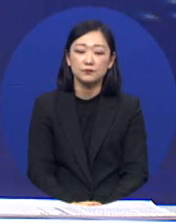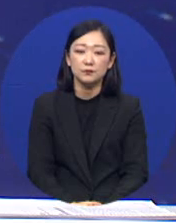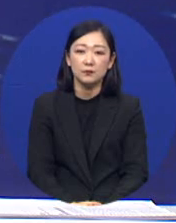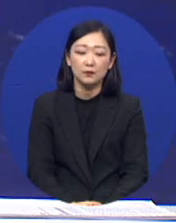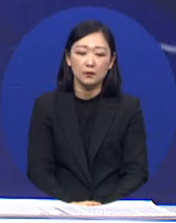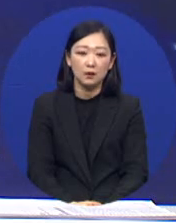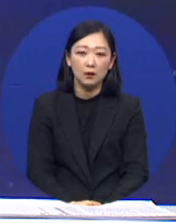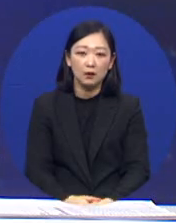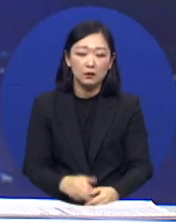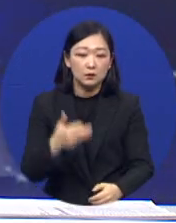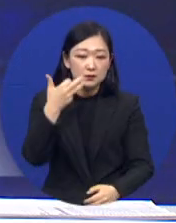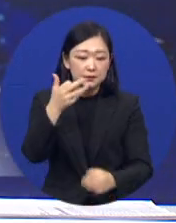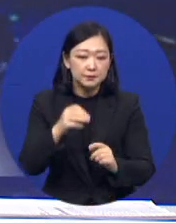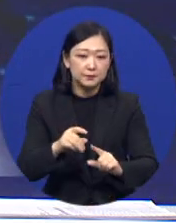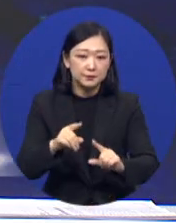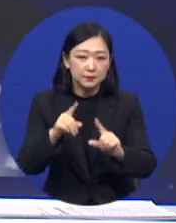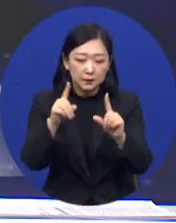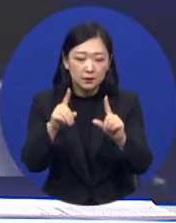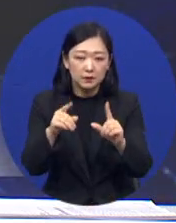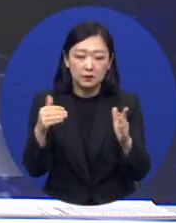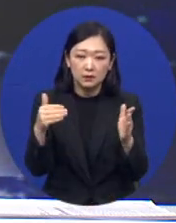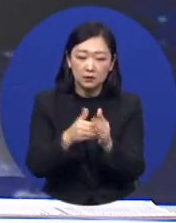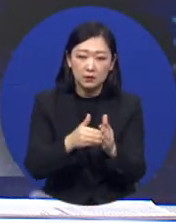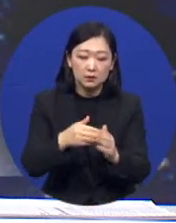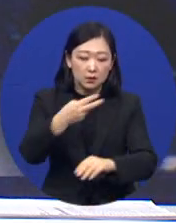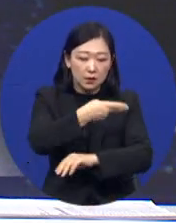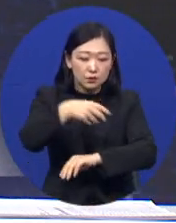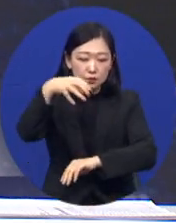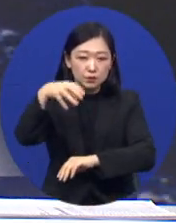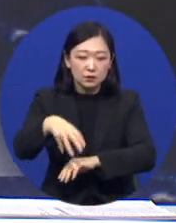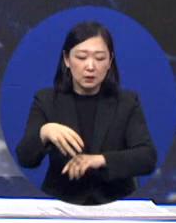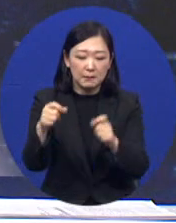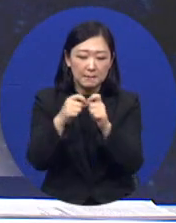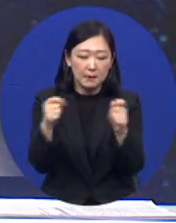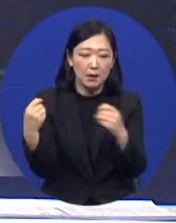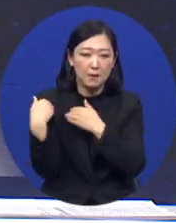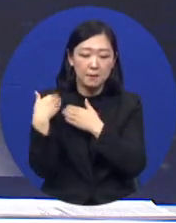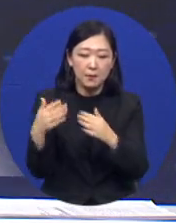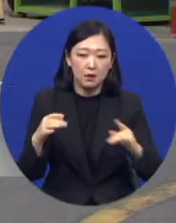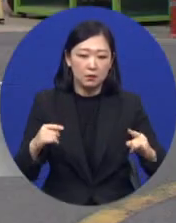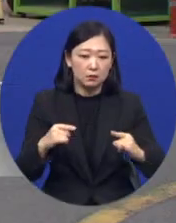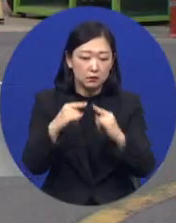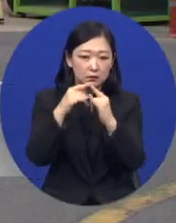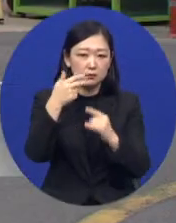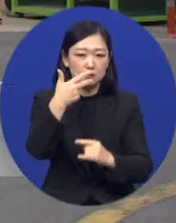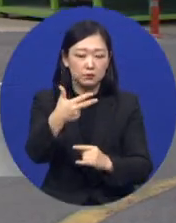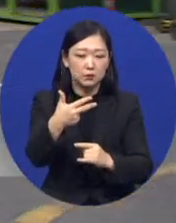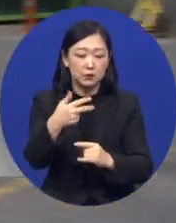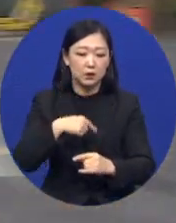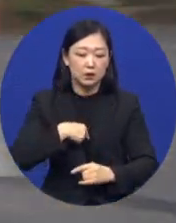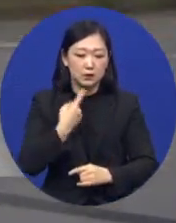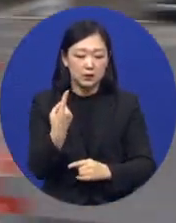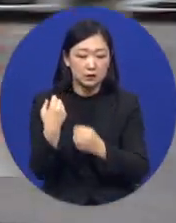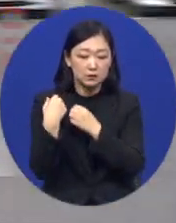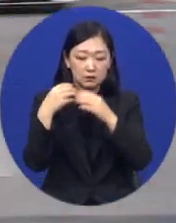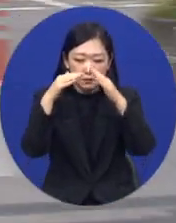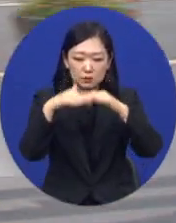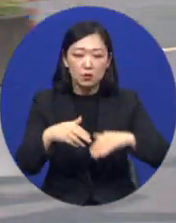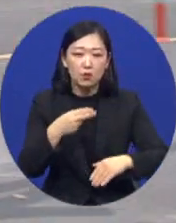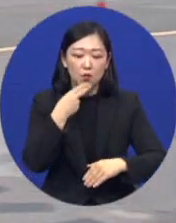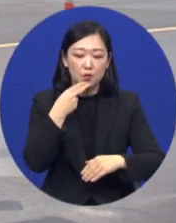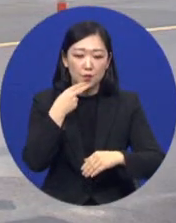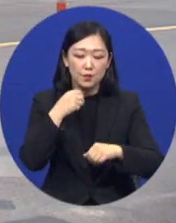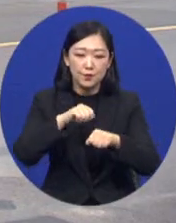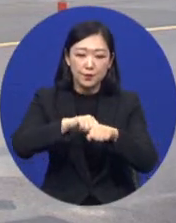제주시는 오는 18일까지 해수욕장 야영장에 장기 방치된 텐트 7동을 자진 철거하지 않으면 강제로